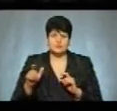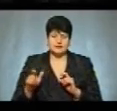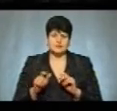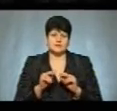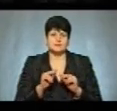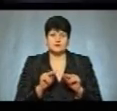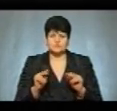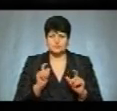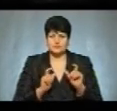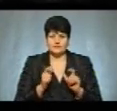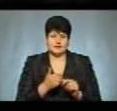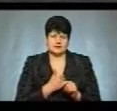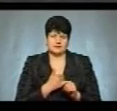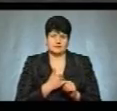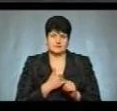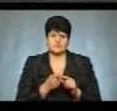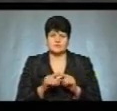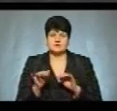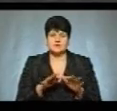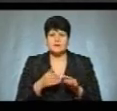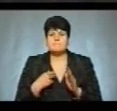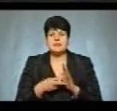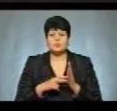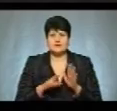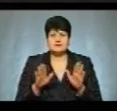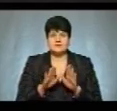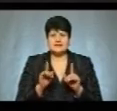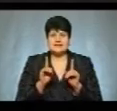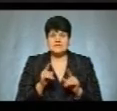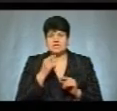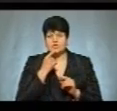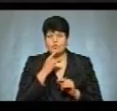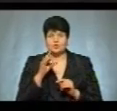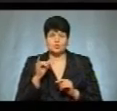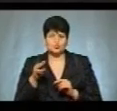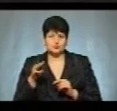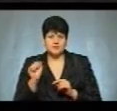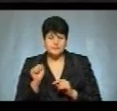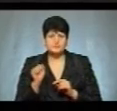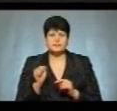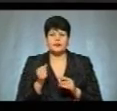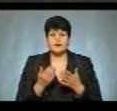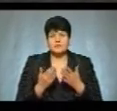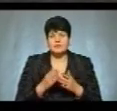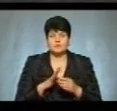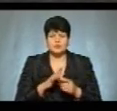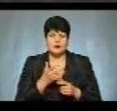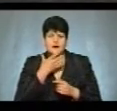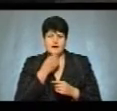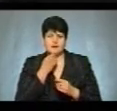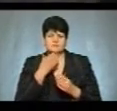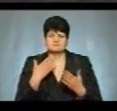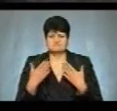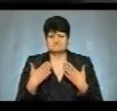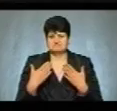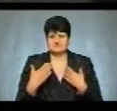Шерстій. Одна з ініціаторів флешмобу. Ми взагалі-то планували співати тільки «Червону руту», але оскільки була настільки гарна атмосфера, що